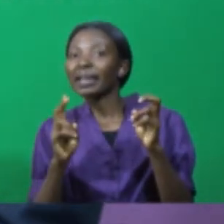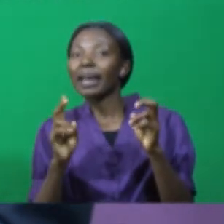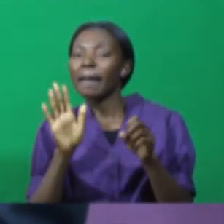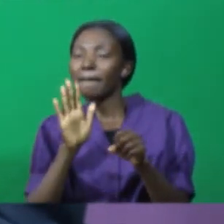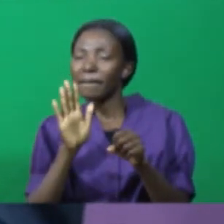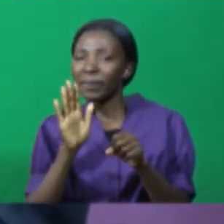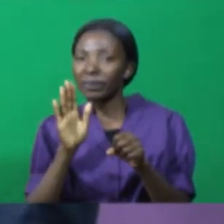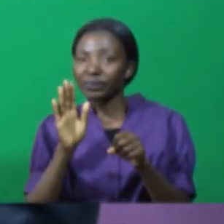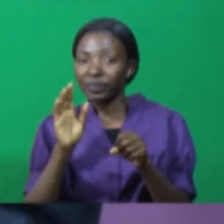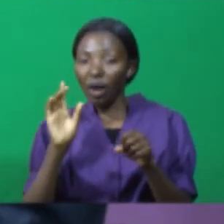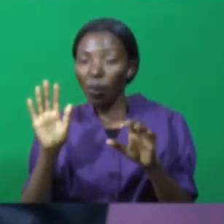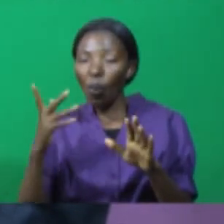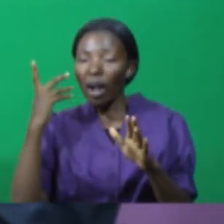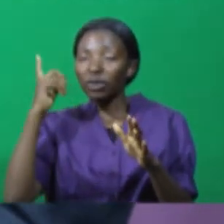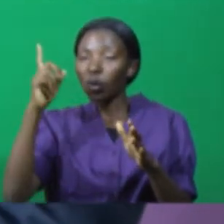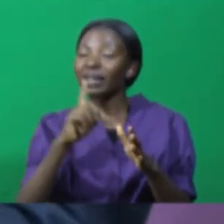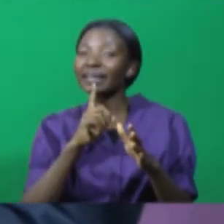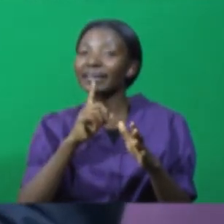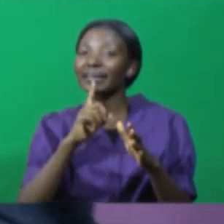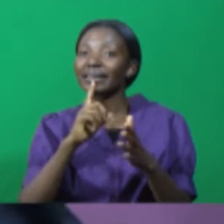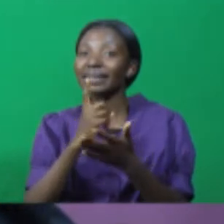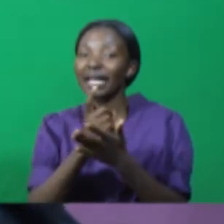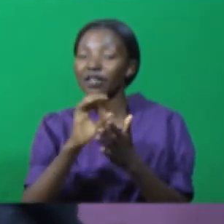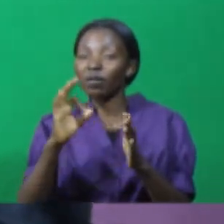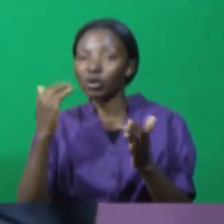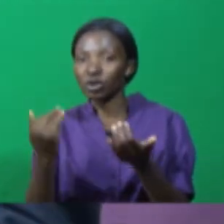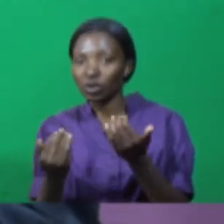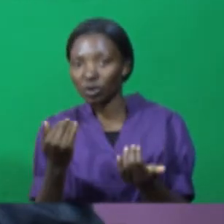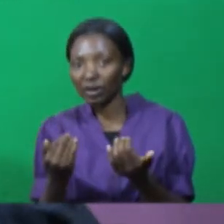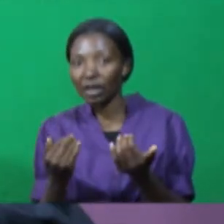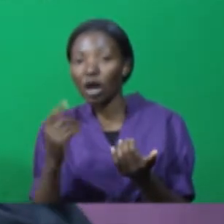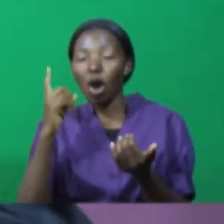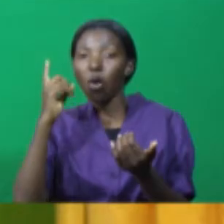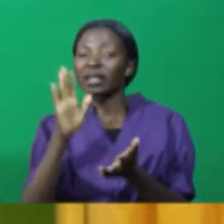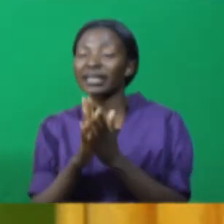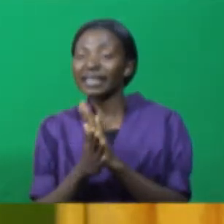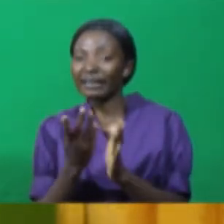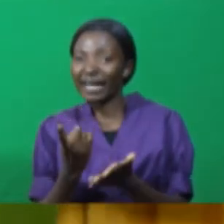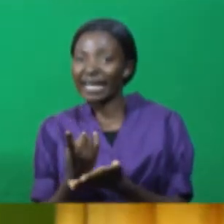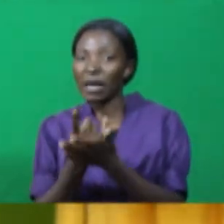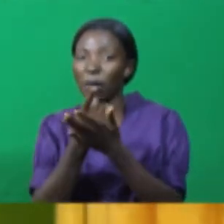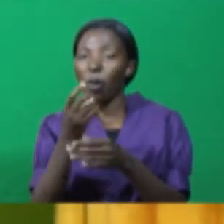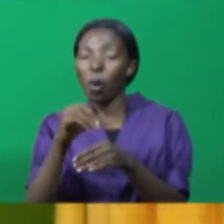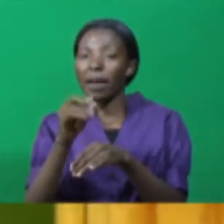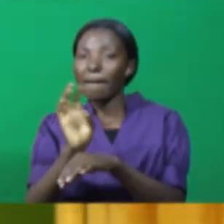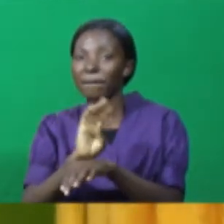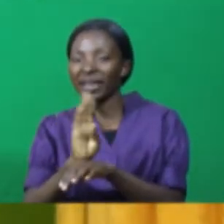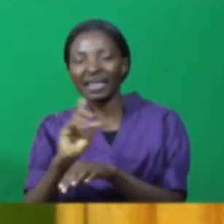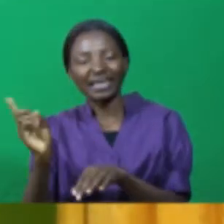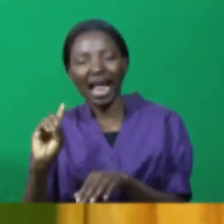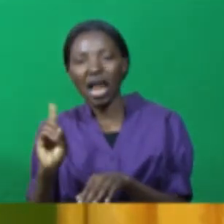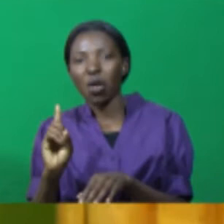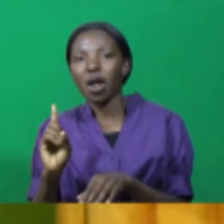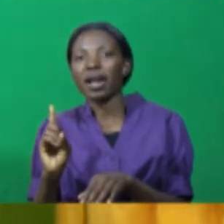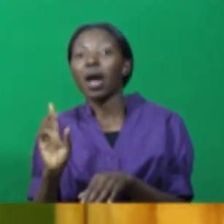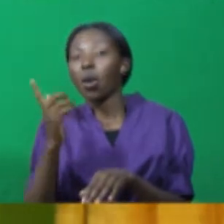kuvanhu vake. Aiwa areas ndinoti mupote muchiudza. Hangoite pa business chete. Ndoda kuti vanhu vanzwisise kuti mwari kana achiuya